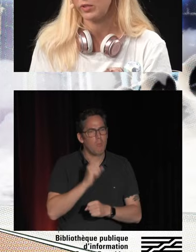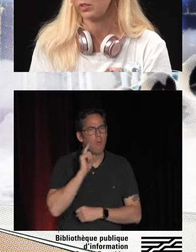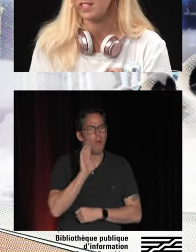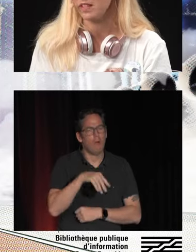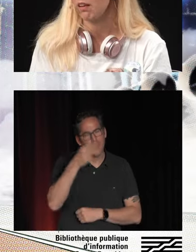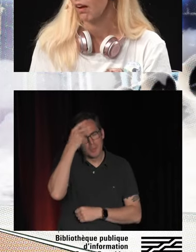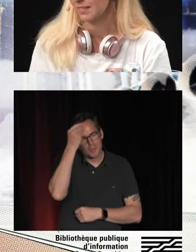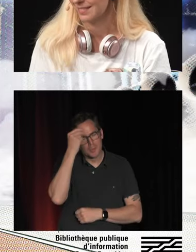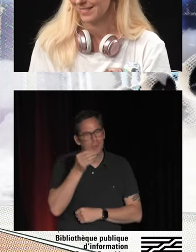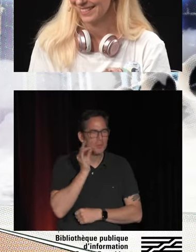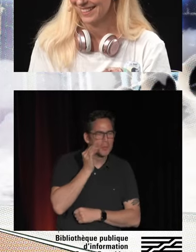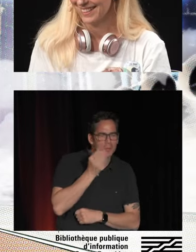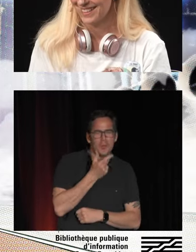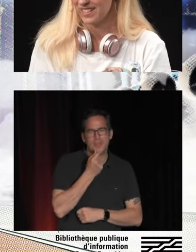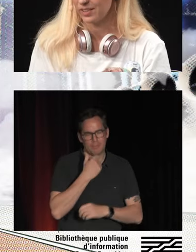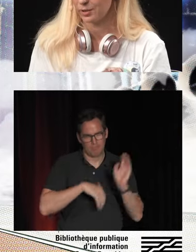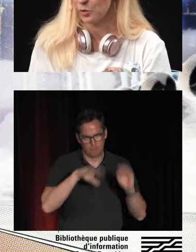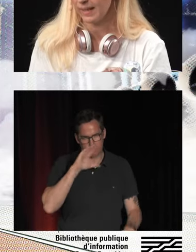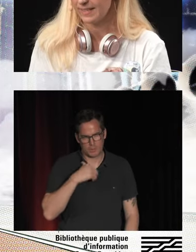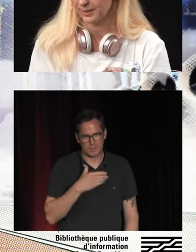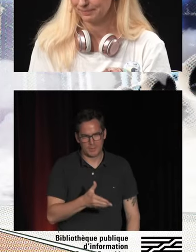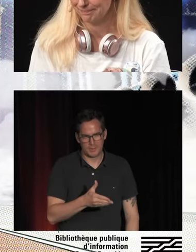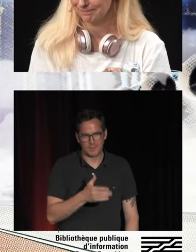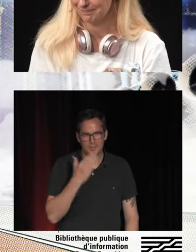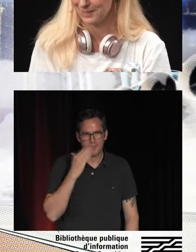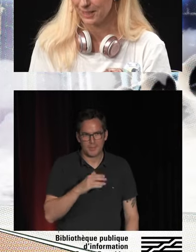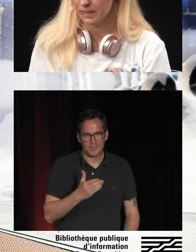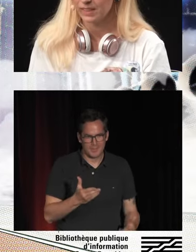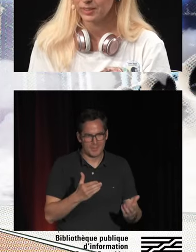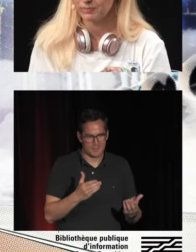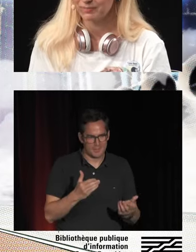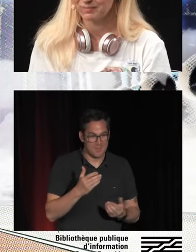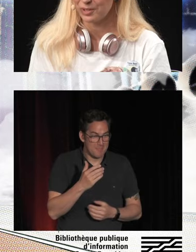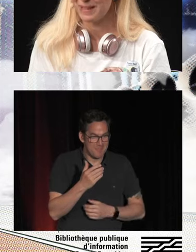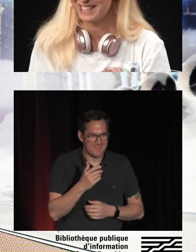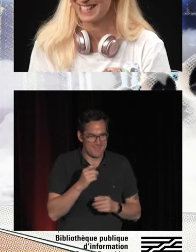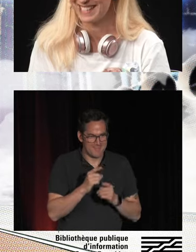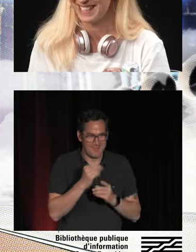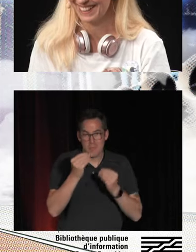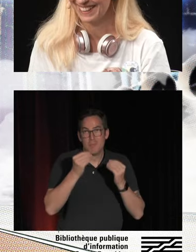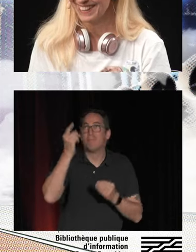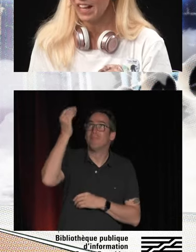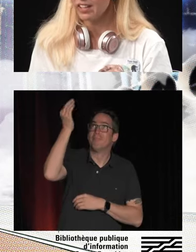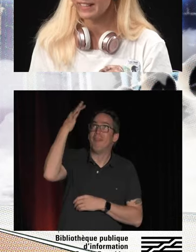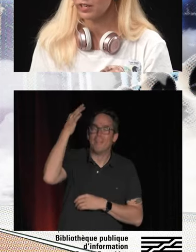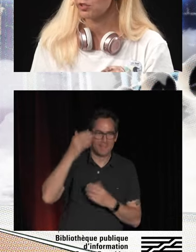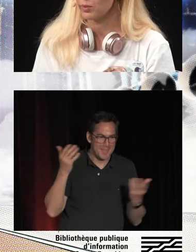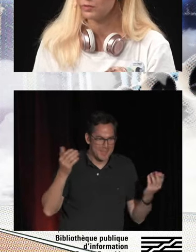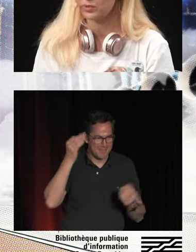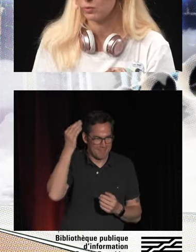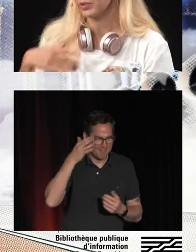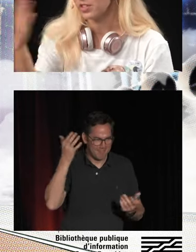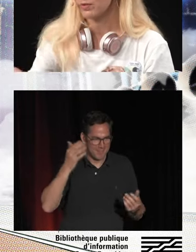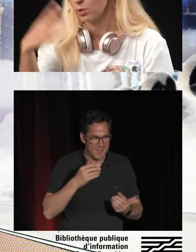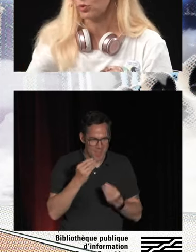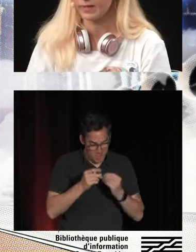Tibet, c'est un speedrun facile. C'est le hubris. Voilà. Le mindset, c'est ça. Oh, d'ailleurs, j'en